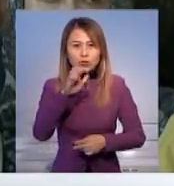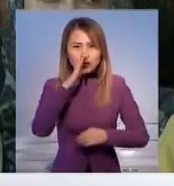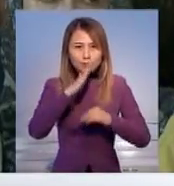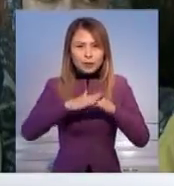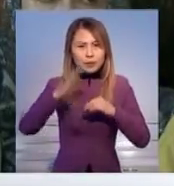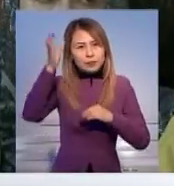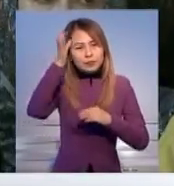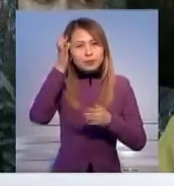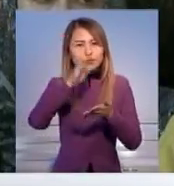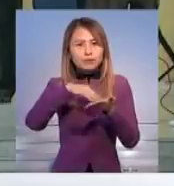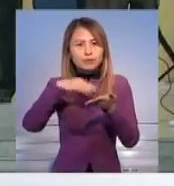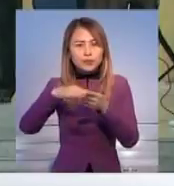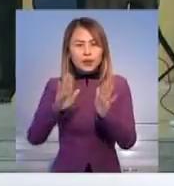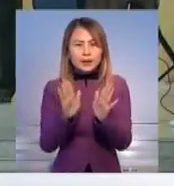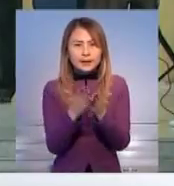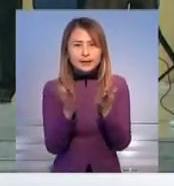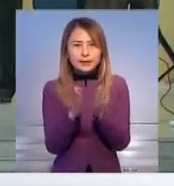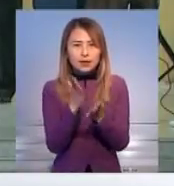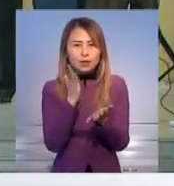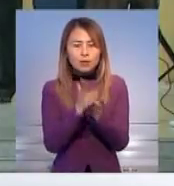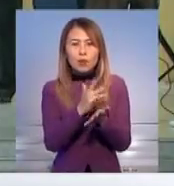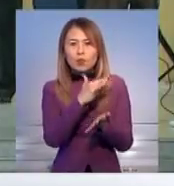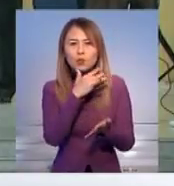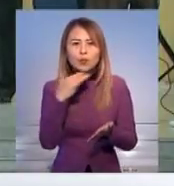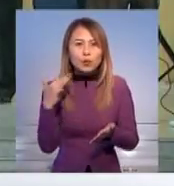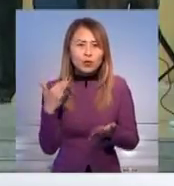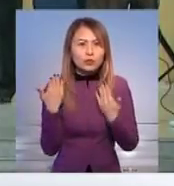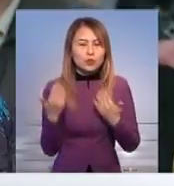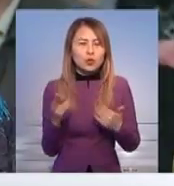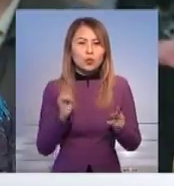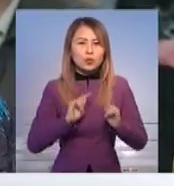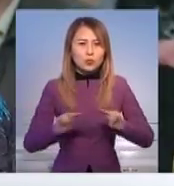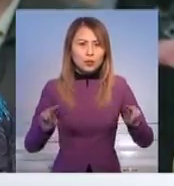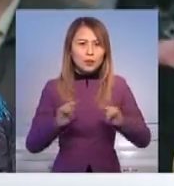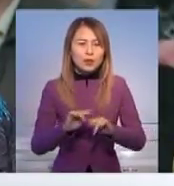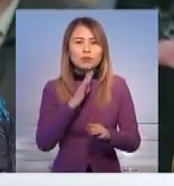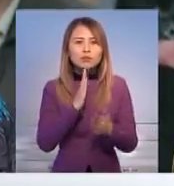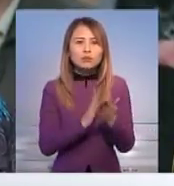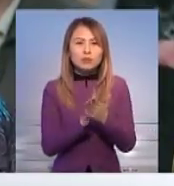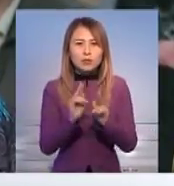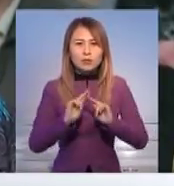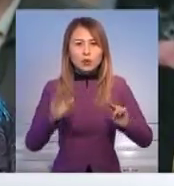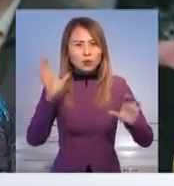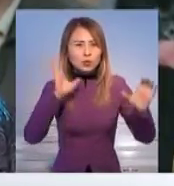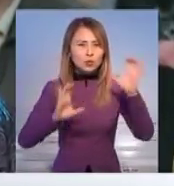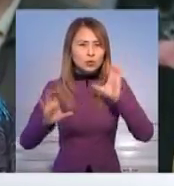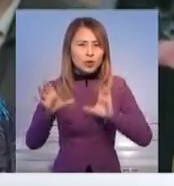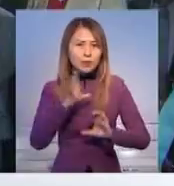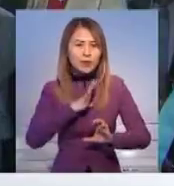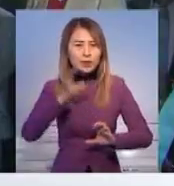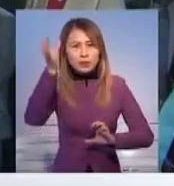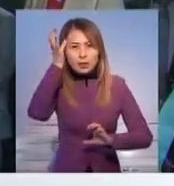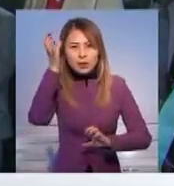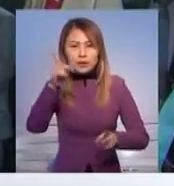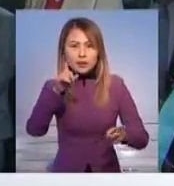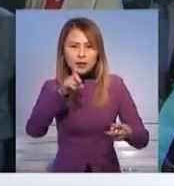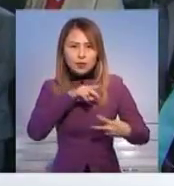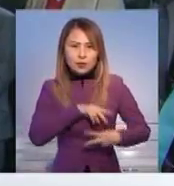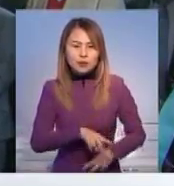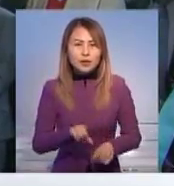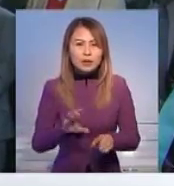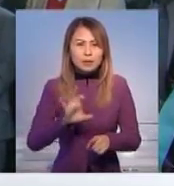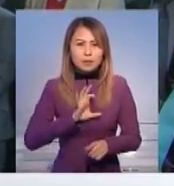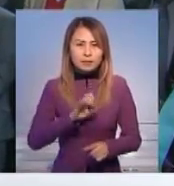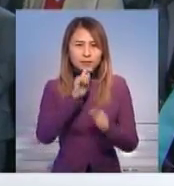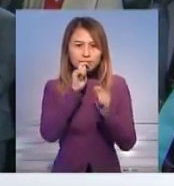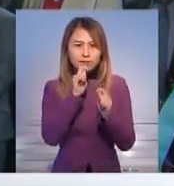ғылыми мақалалары, оқулықтары мен монографиялары жарық көрген. Ұлағатты ұстаз мыңдаған шәкірт тәрбиелеген. Ғылымдағы ерен еңбегі ескеріліп,